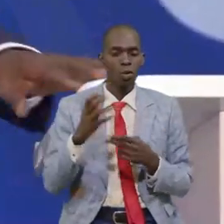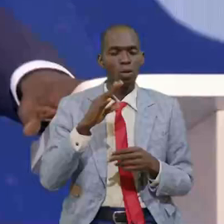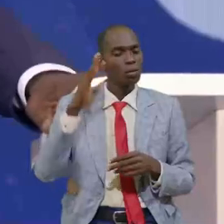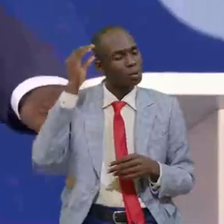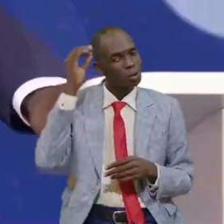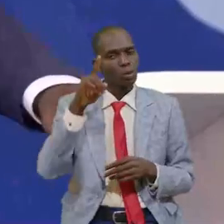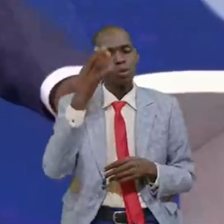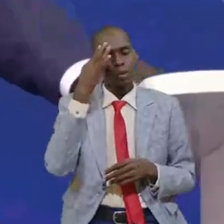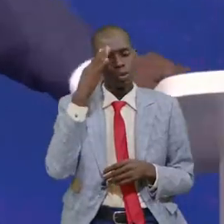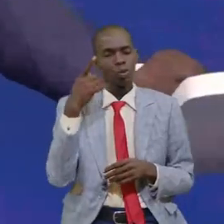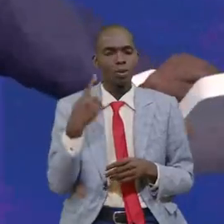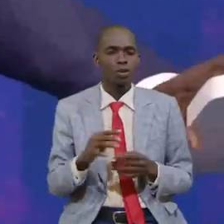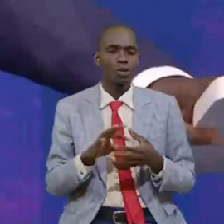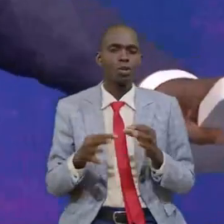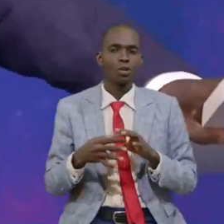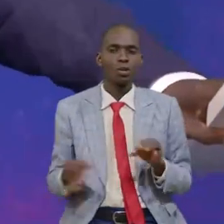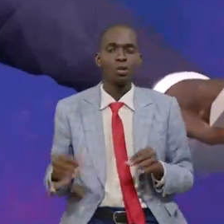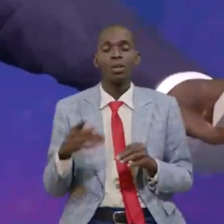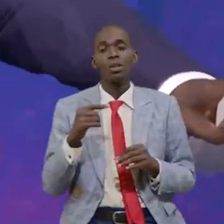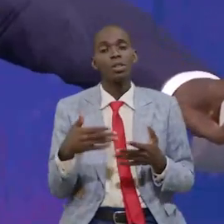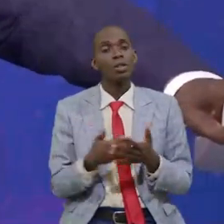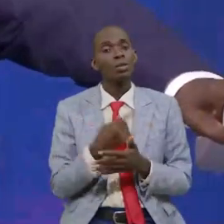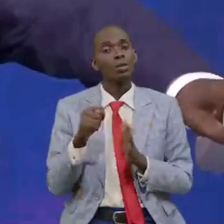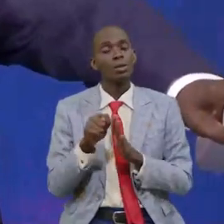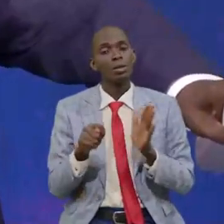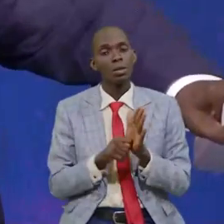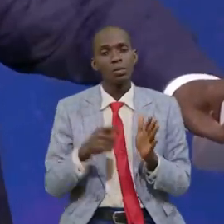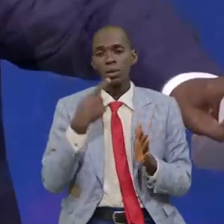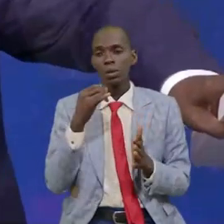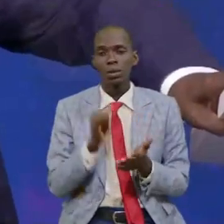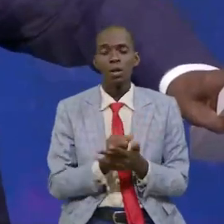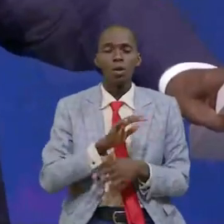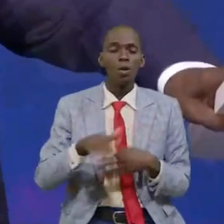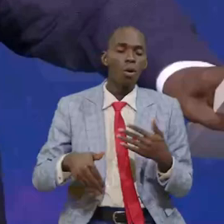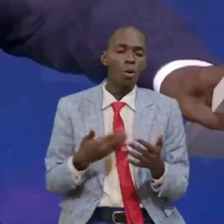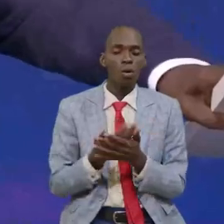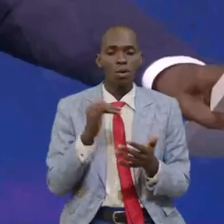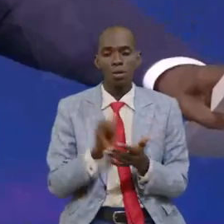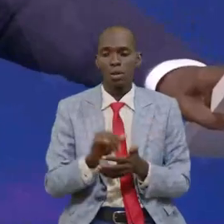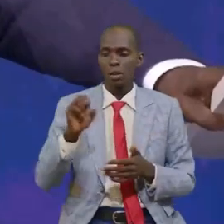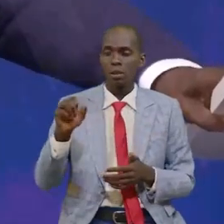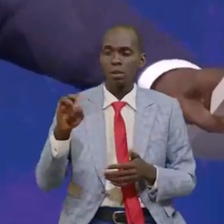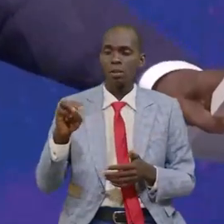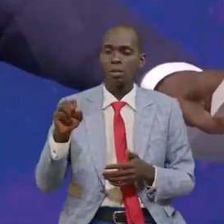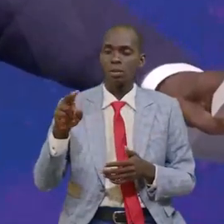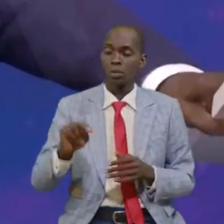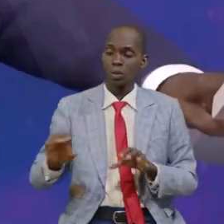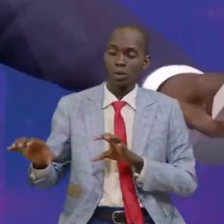sa puissance. Dites-moi l'histoire. Le Nouveau Testament dit que tout ce que Samson a fait,